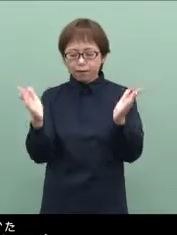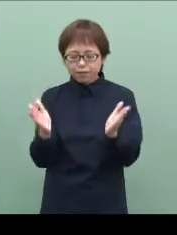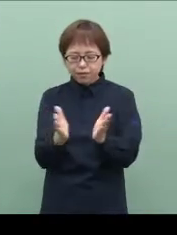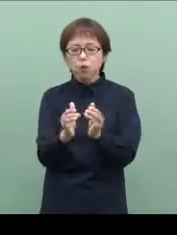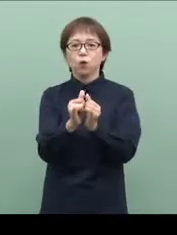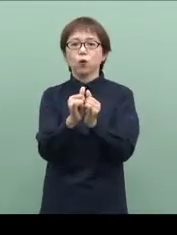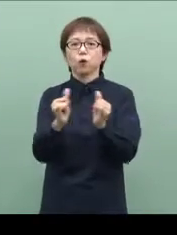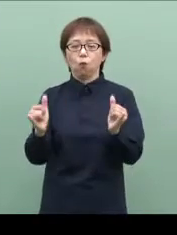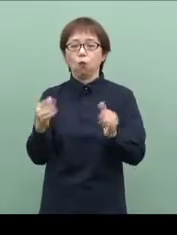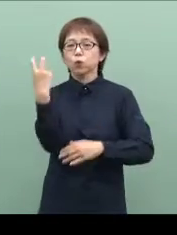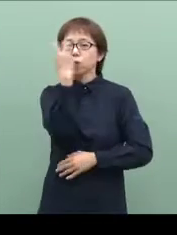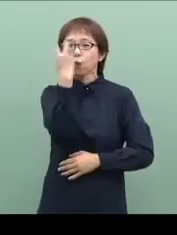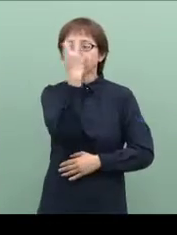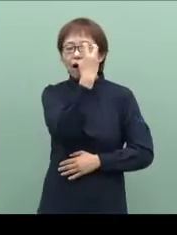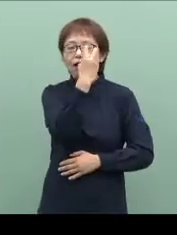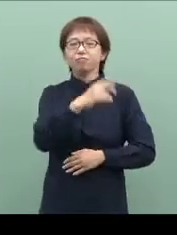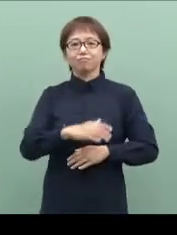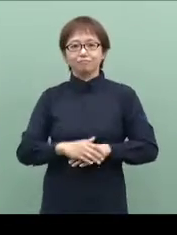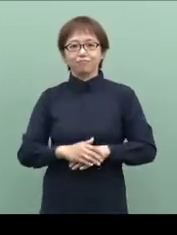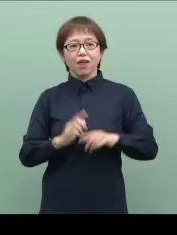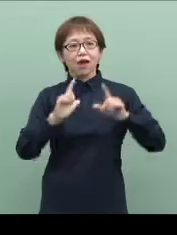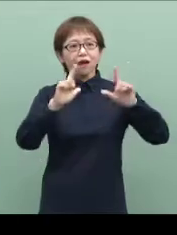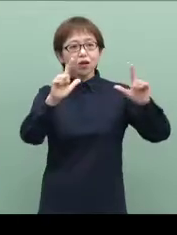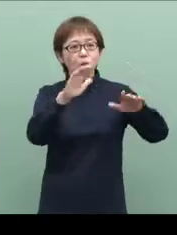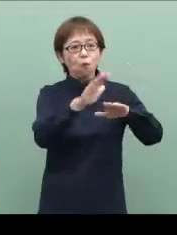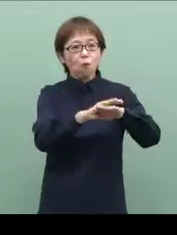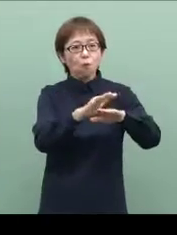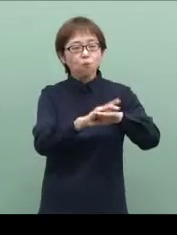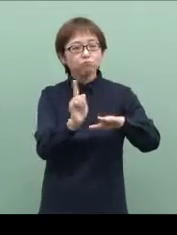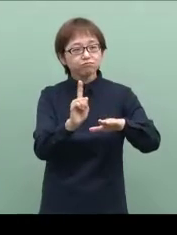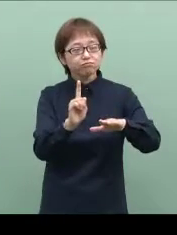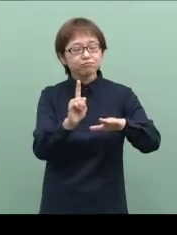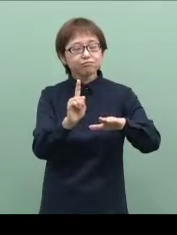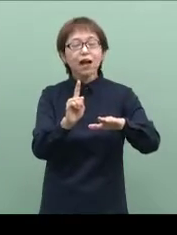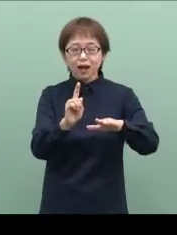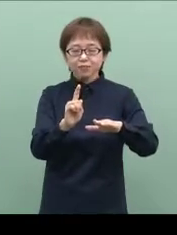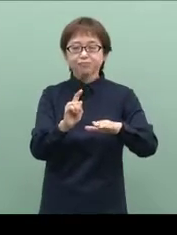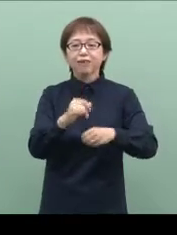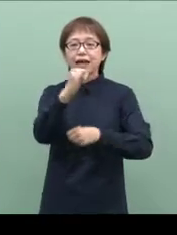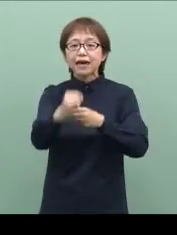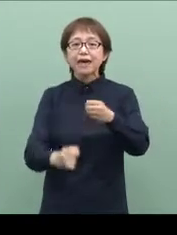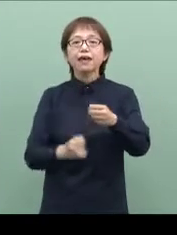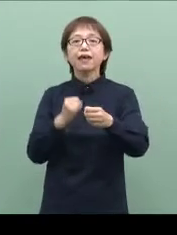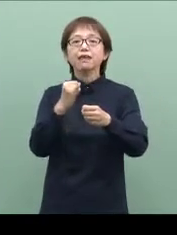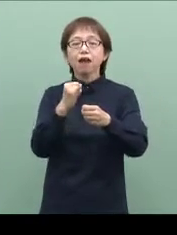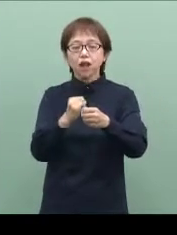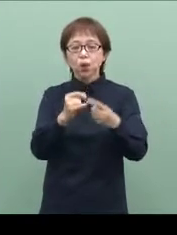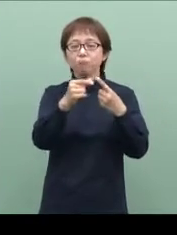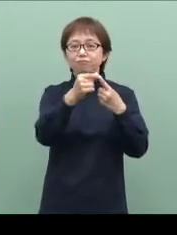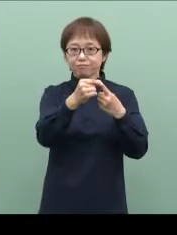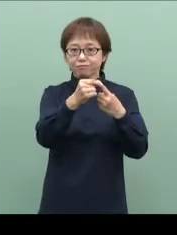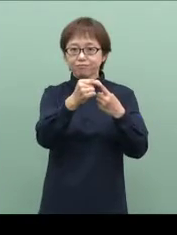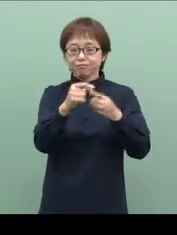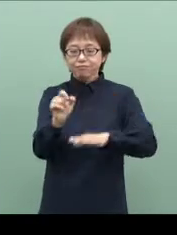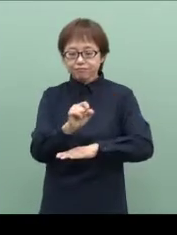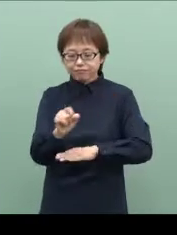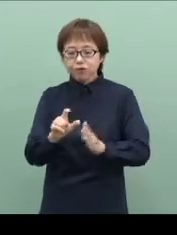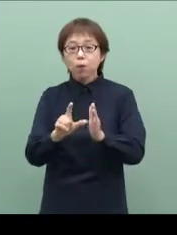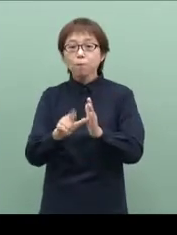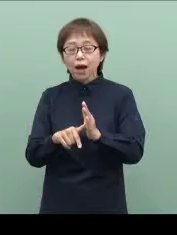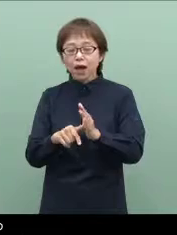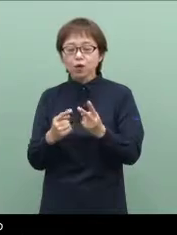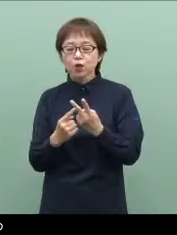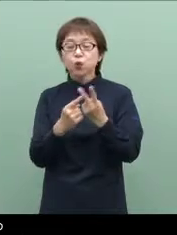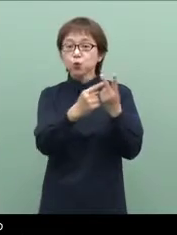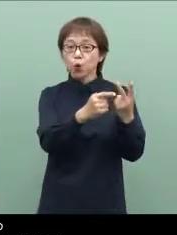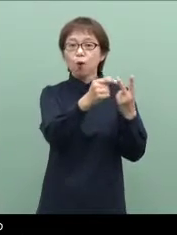。 回答方法はどうなっていますか？ はい、回答方法はインターネット回答と紙の調査